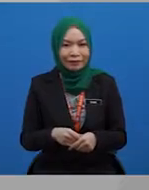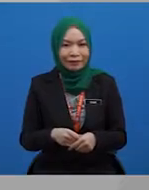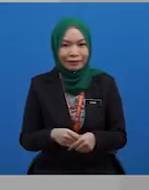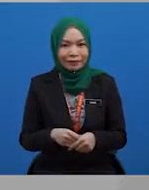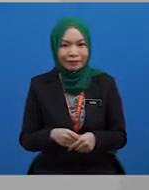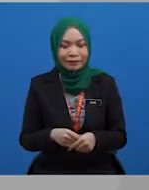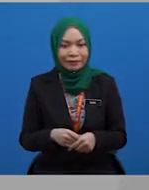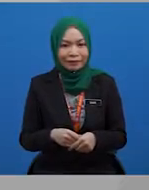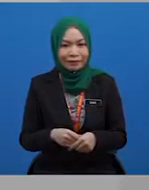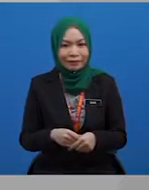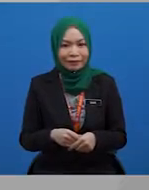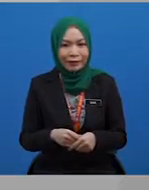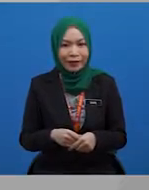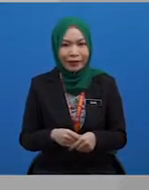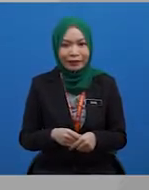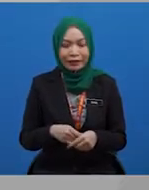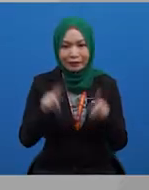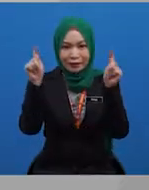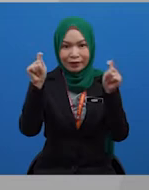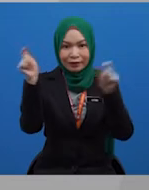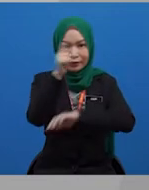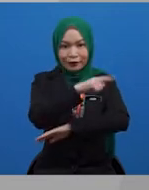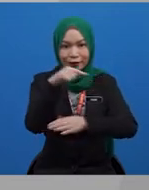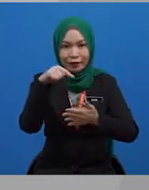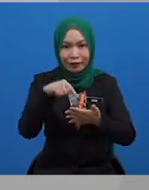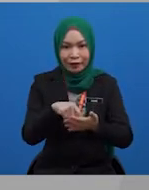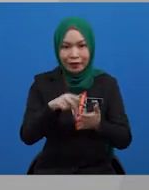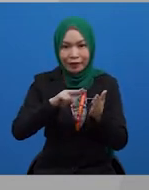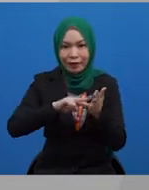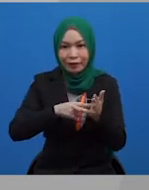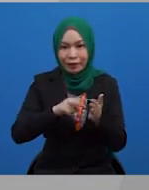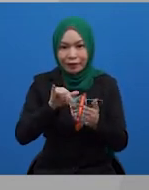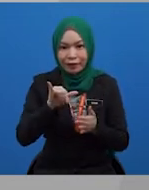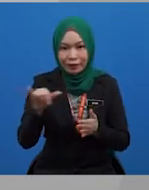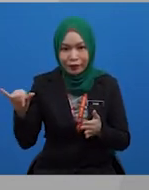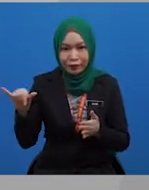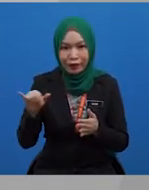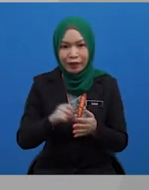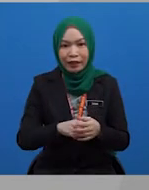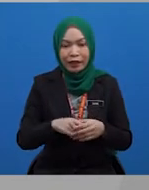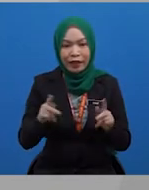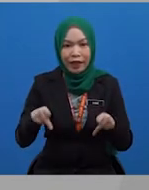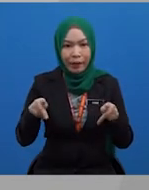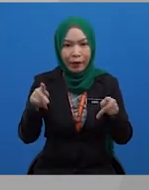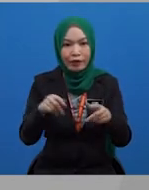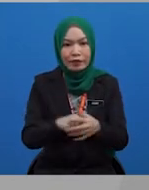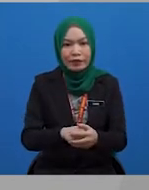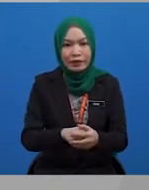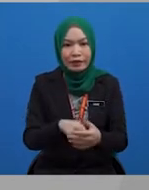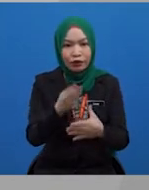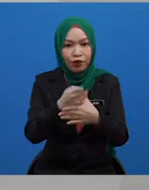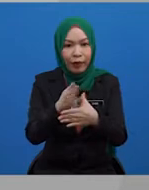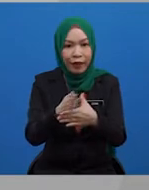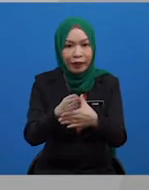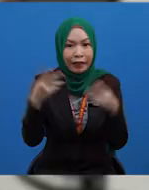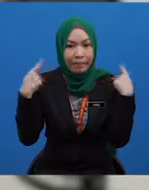Segmentasi pasaran merujuk kepada pembahagian pasaran yang besar kepada pasaran-pasaran yang kecil. Itulah